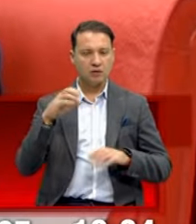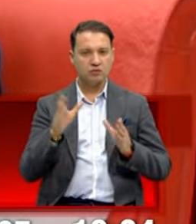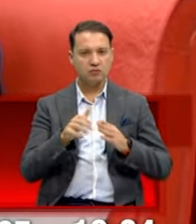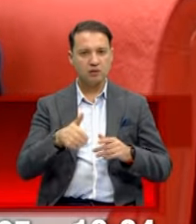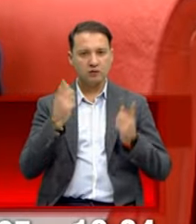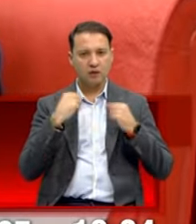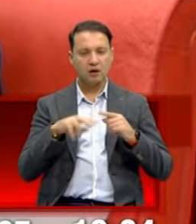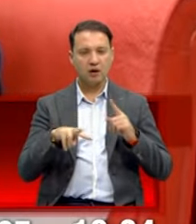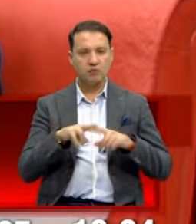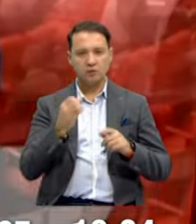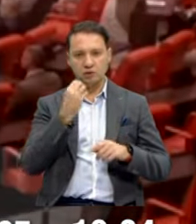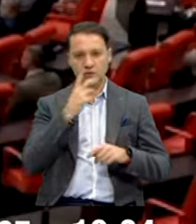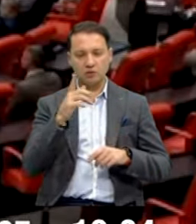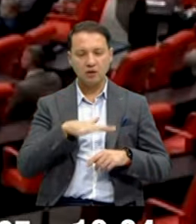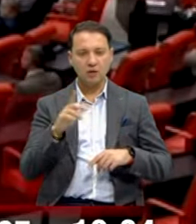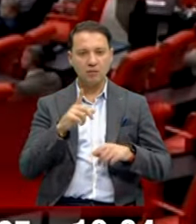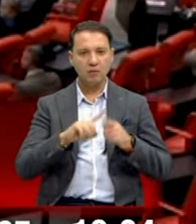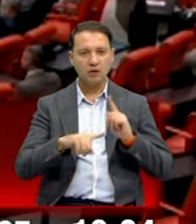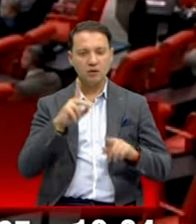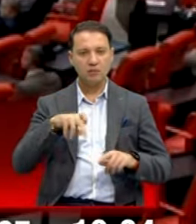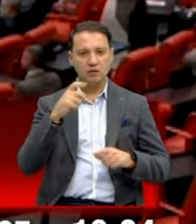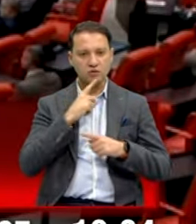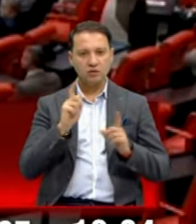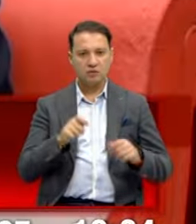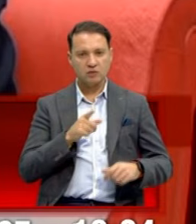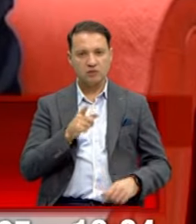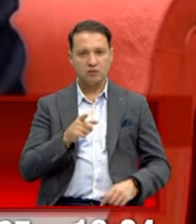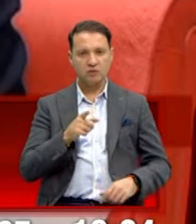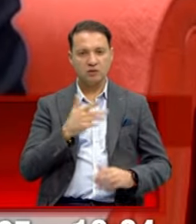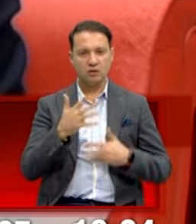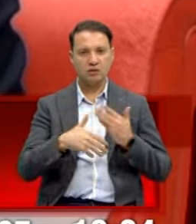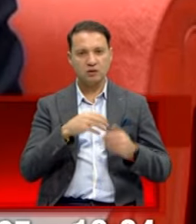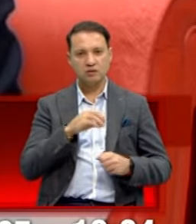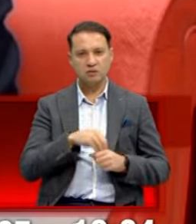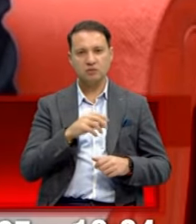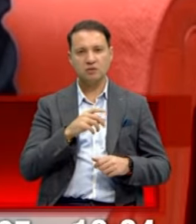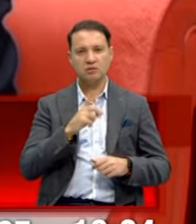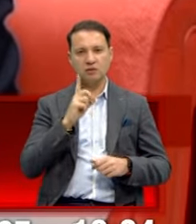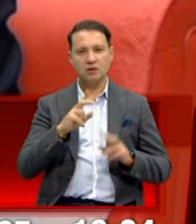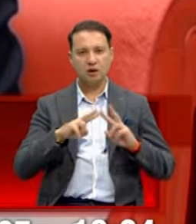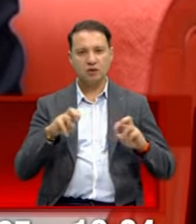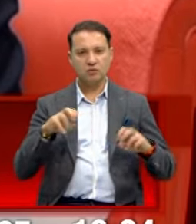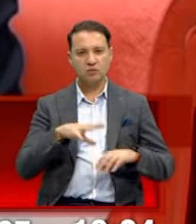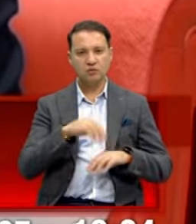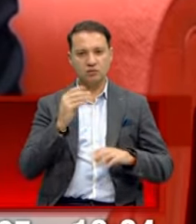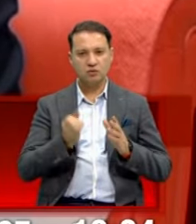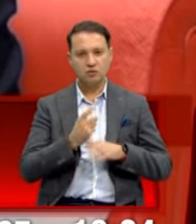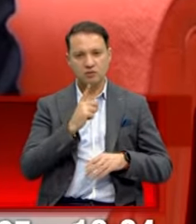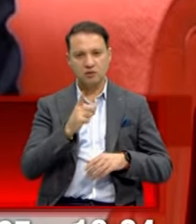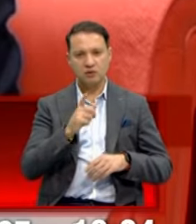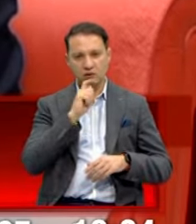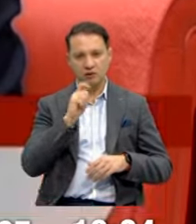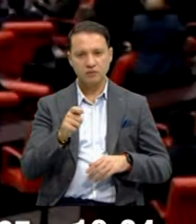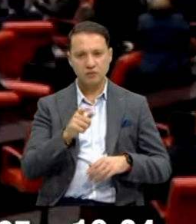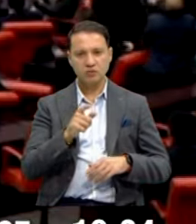Başkan Vekili Abdülhamit Gülse tüm siyasi partilere çağrıda bulundu. Bu olayla ilgili bir araştırma komisyonu kurulmasını